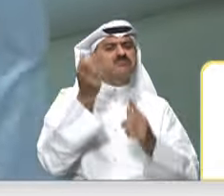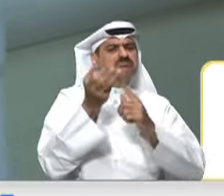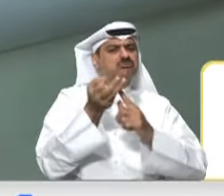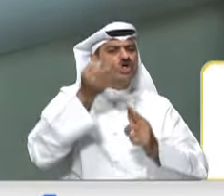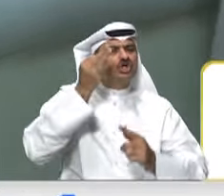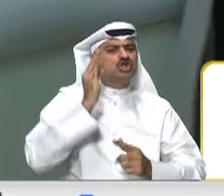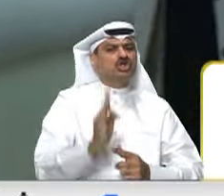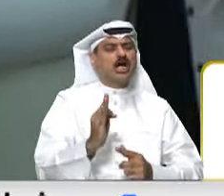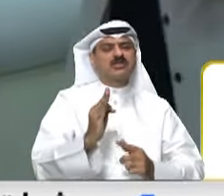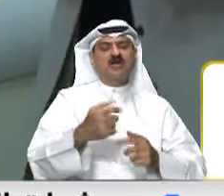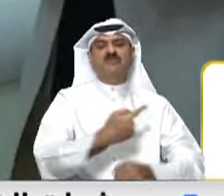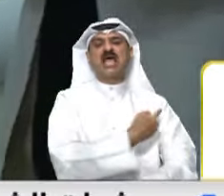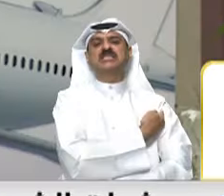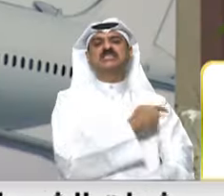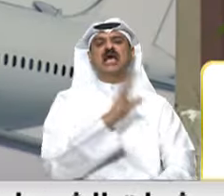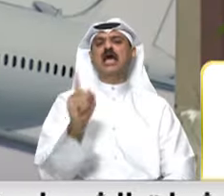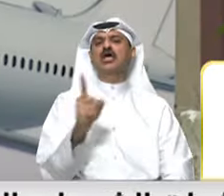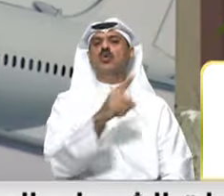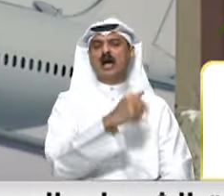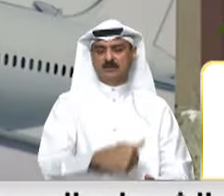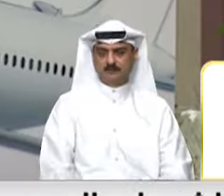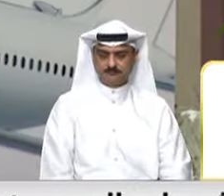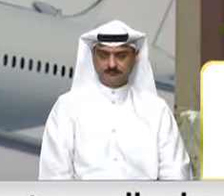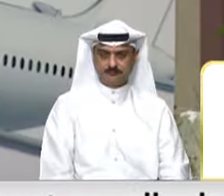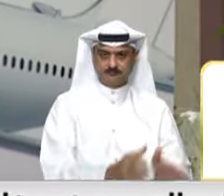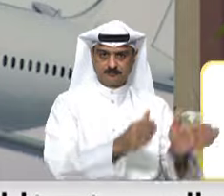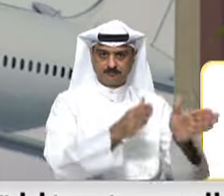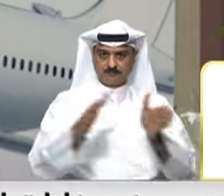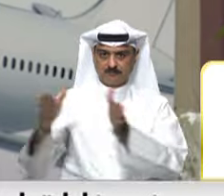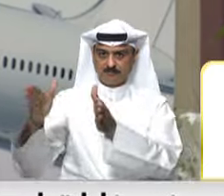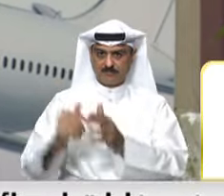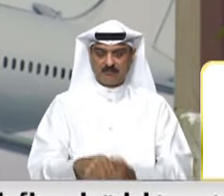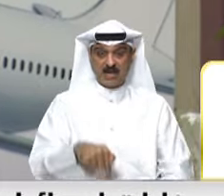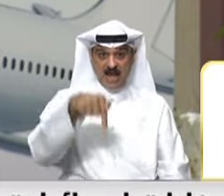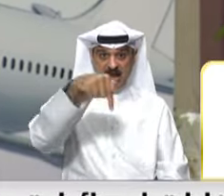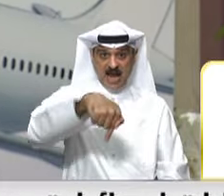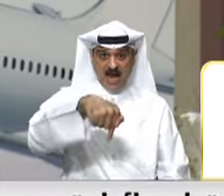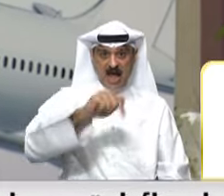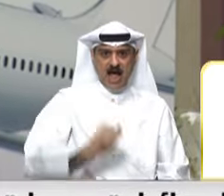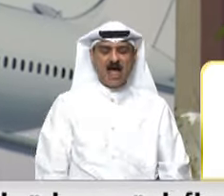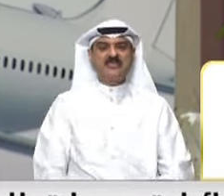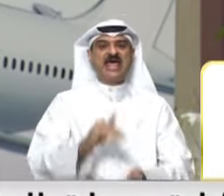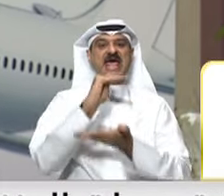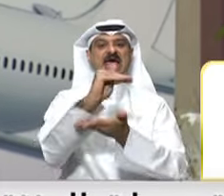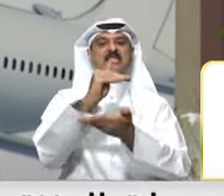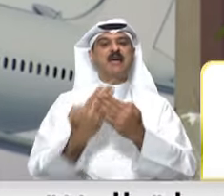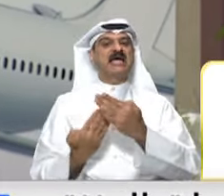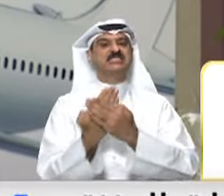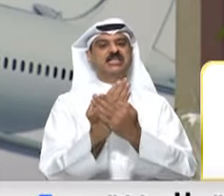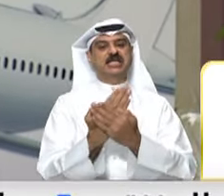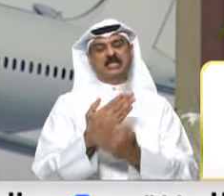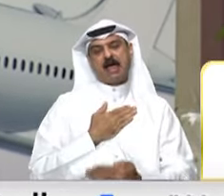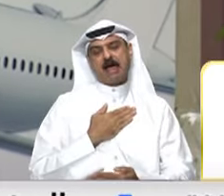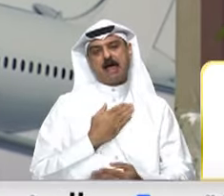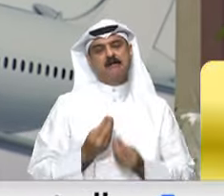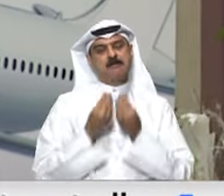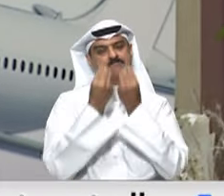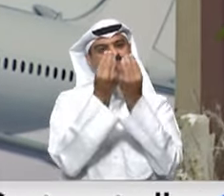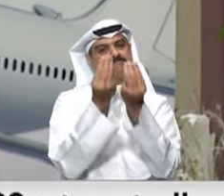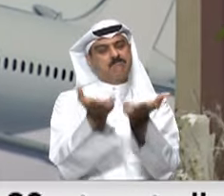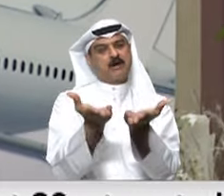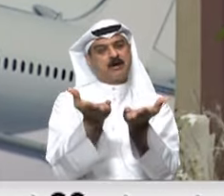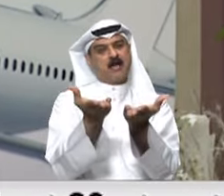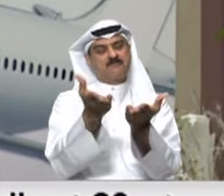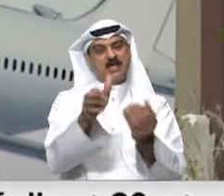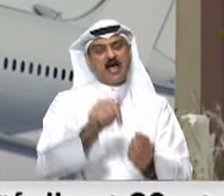امان لكل مسافر الخريطه التفاعليه للمسافرين وهي خدمه جديده تقدمها وزاره الصحه تصل